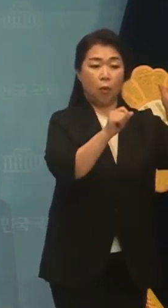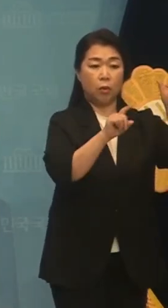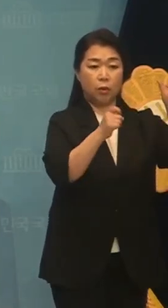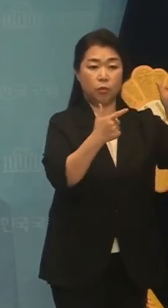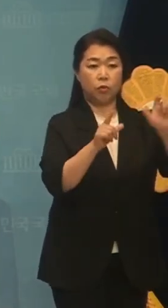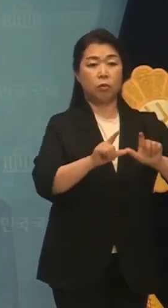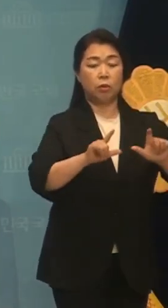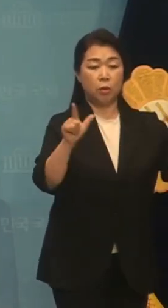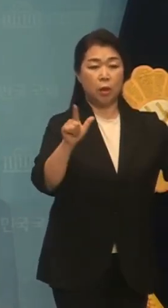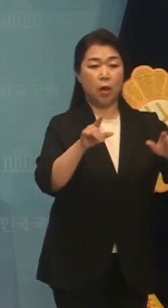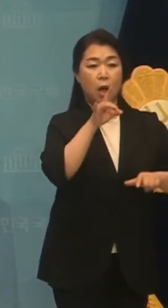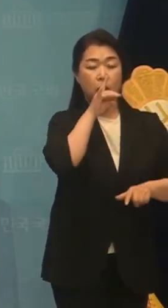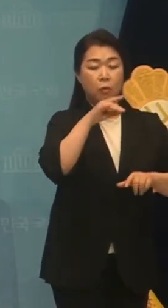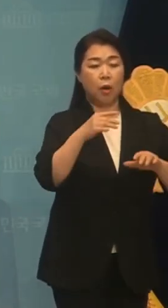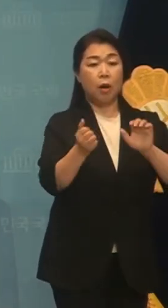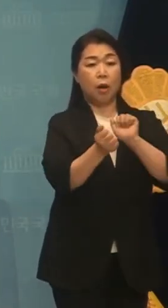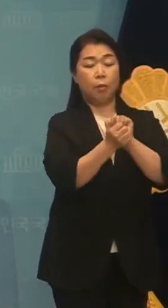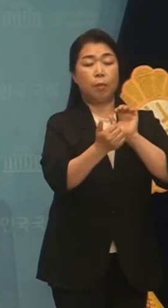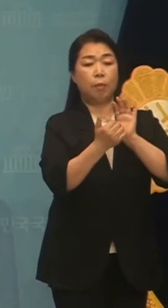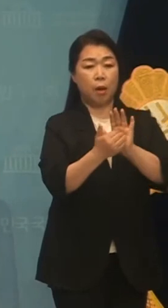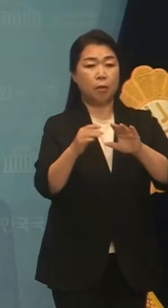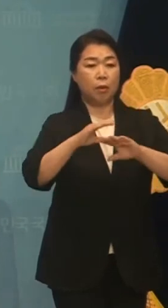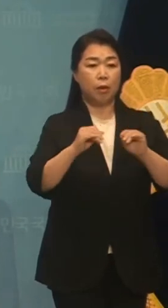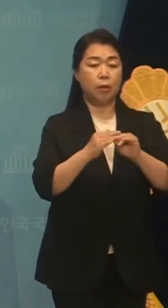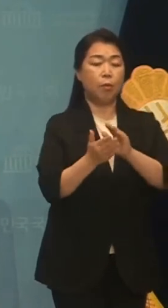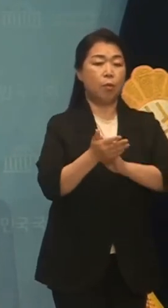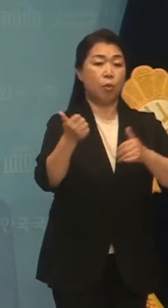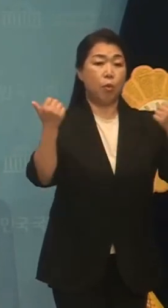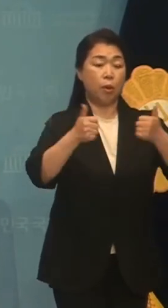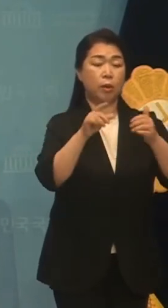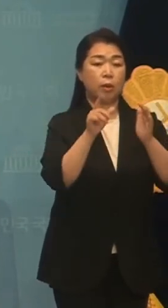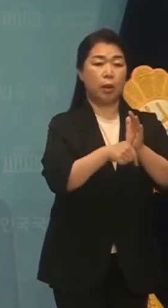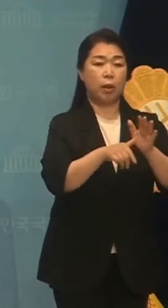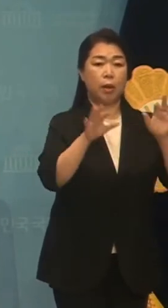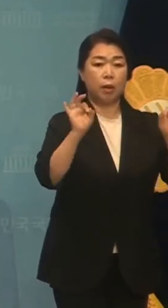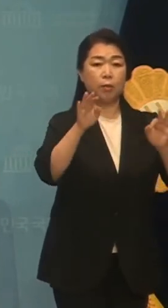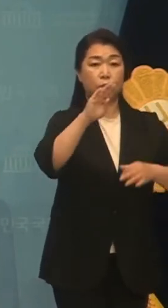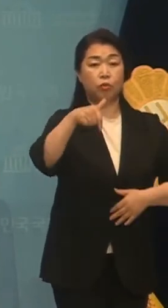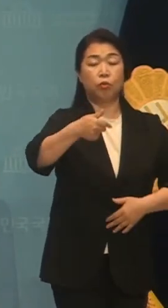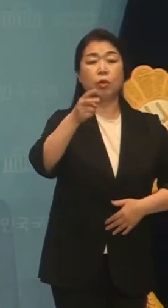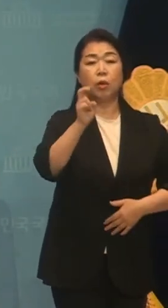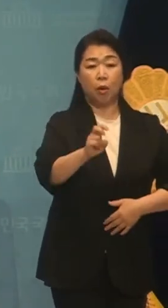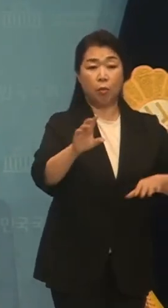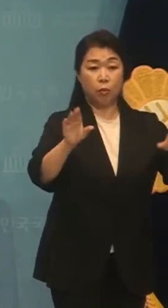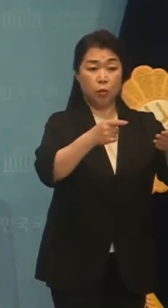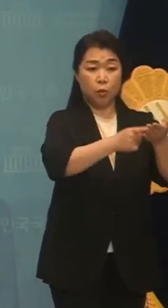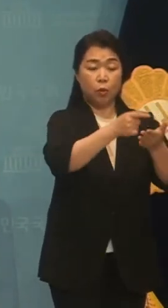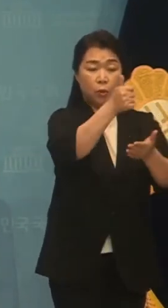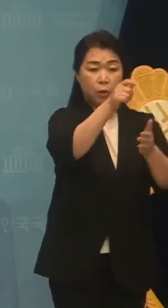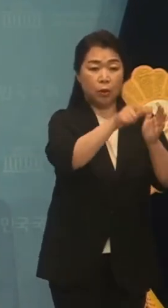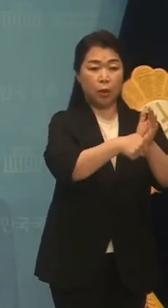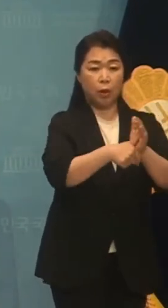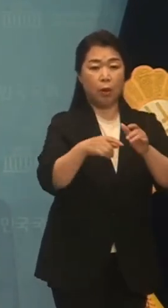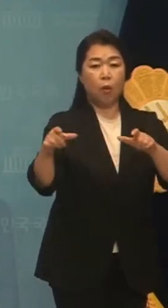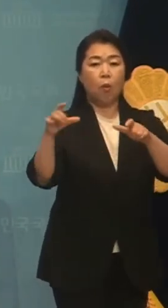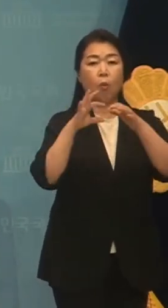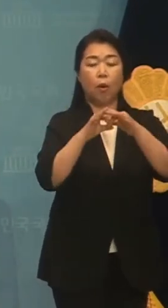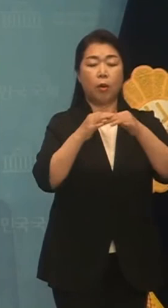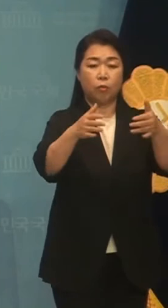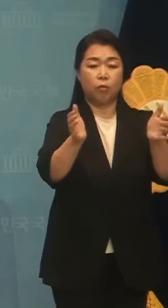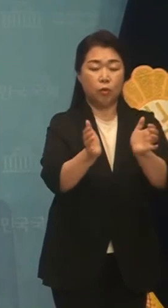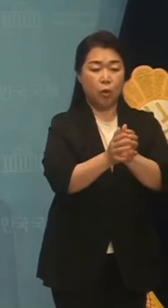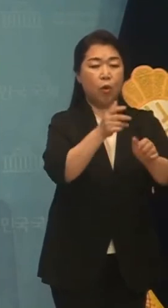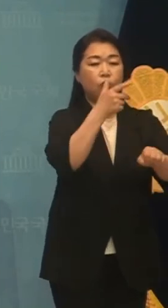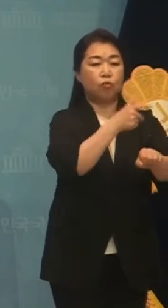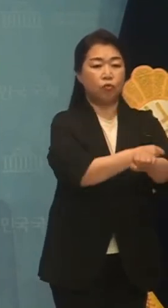이번 방역대책본부회의에서도 김부겸 국민총리께서 관계부처에 접종 휴가뿐만 아니라